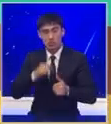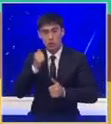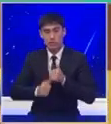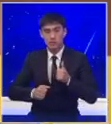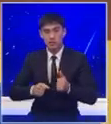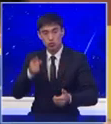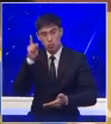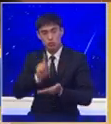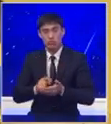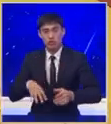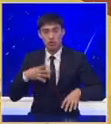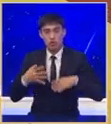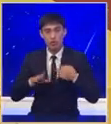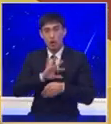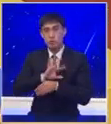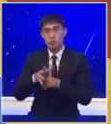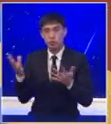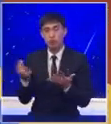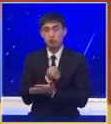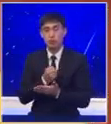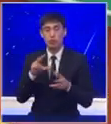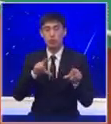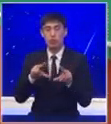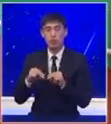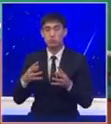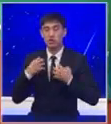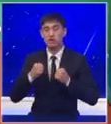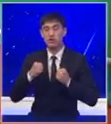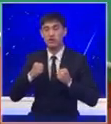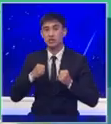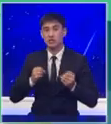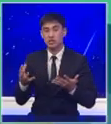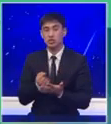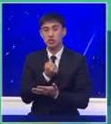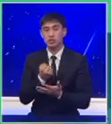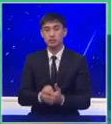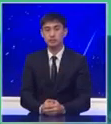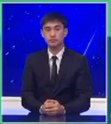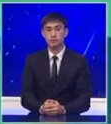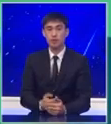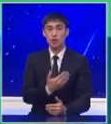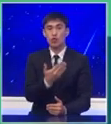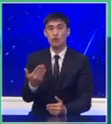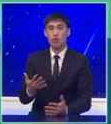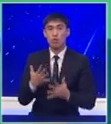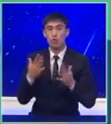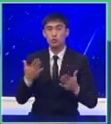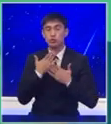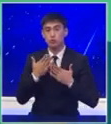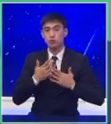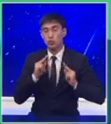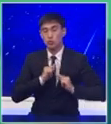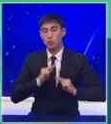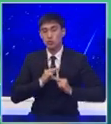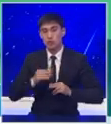и добросовестные тренировки обеспечат успех и удачу в спортивных достижениях. У него больше трудолюбия и